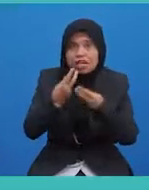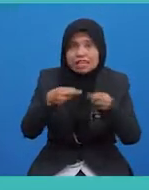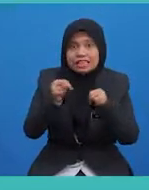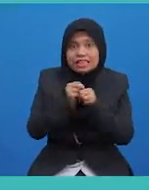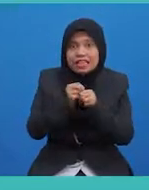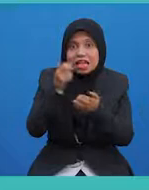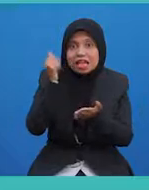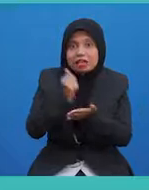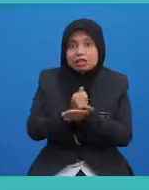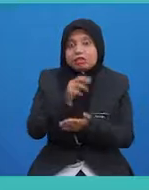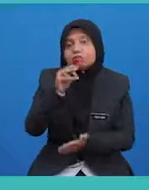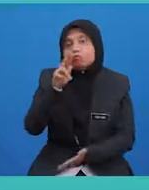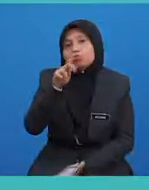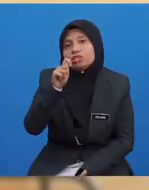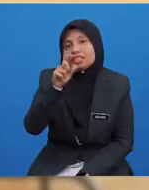mutlak.